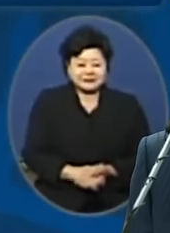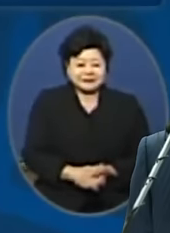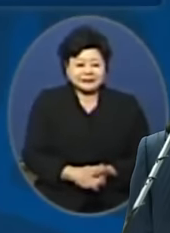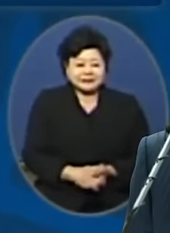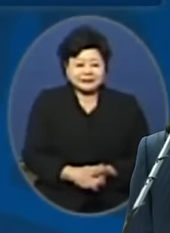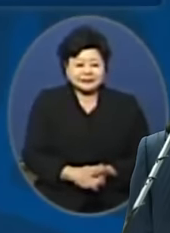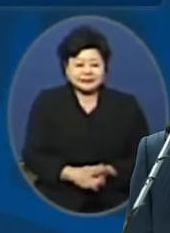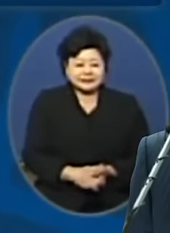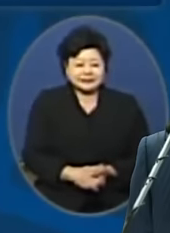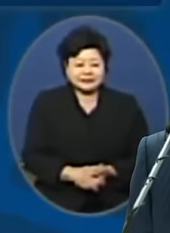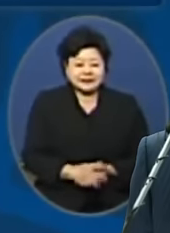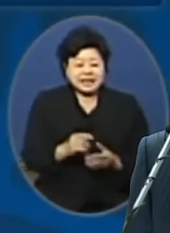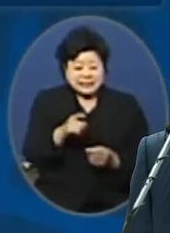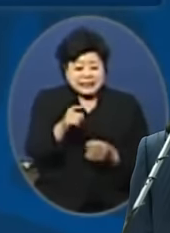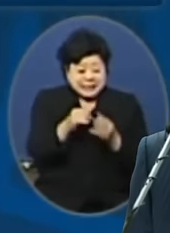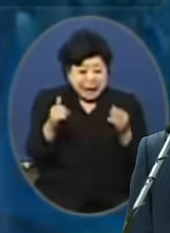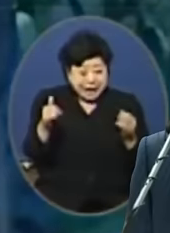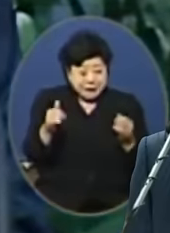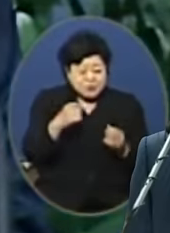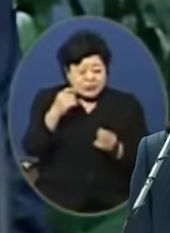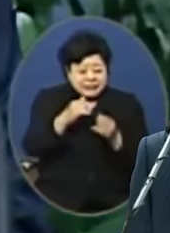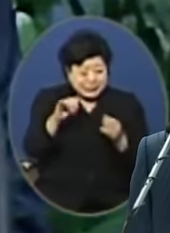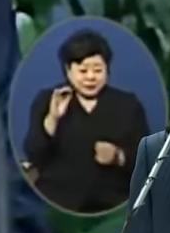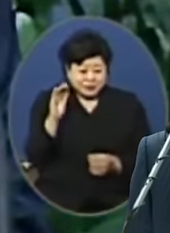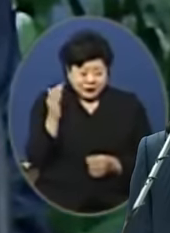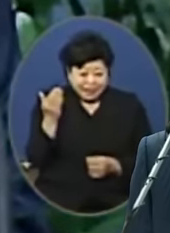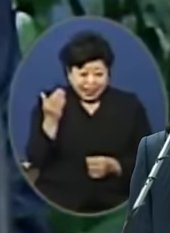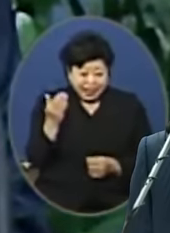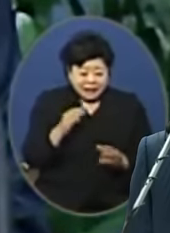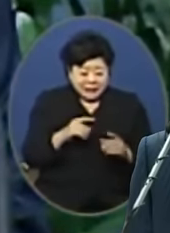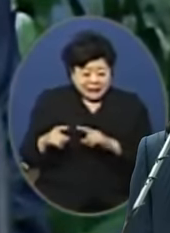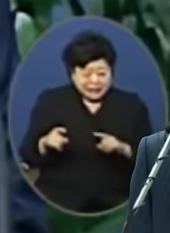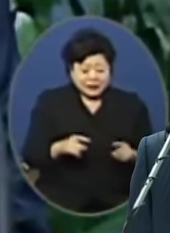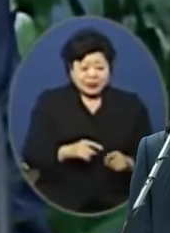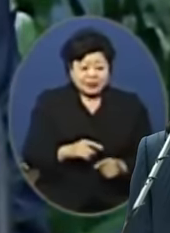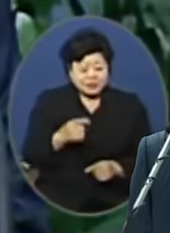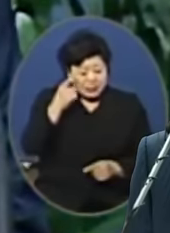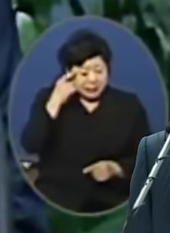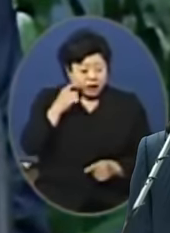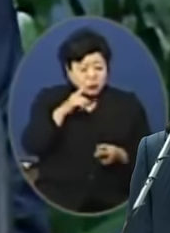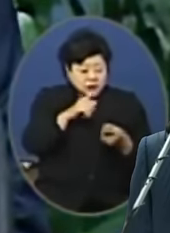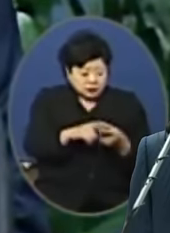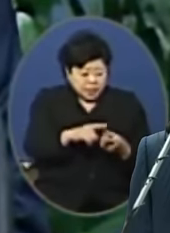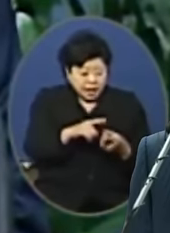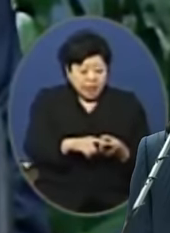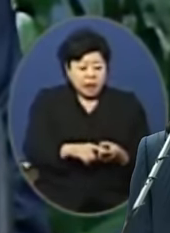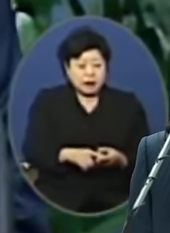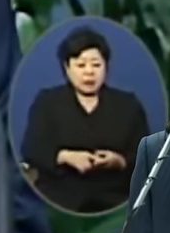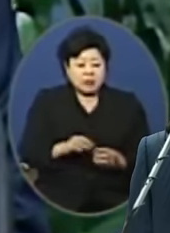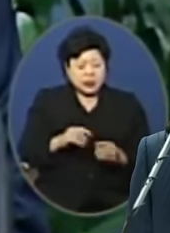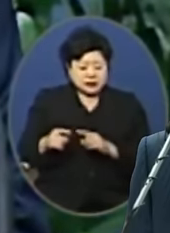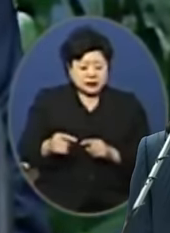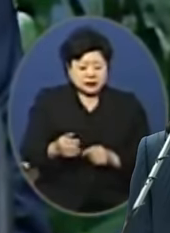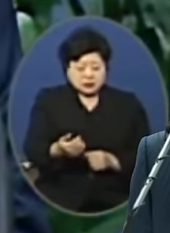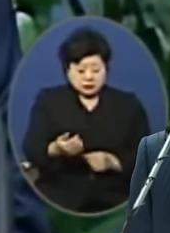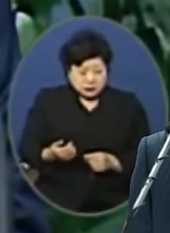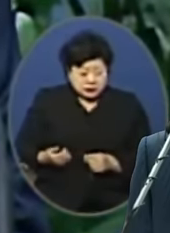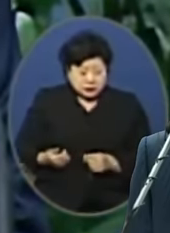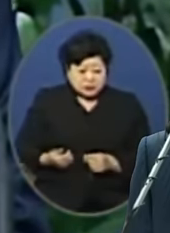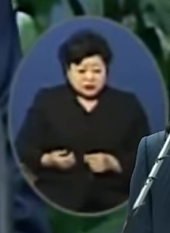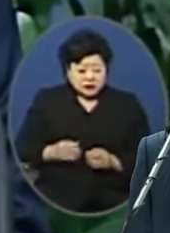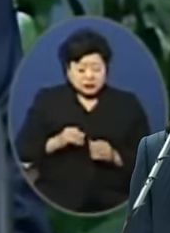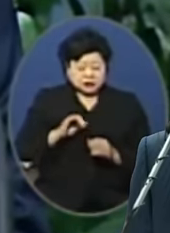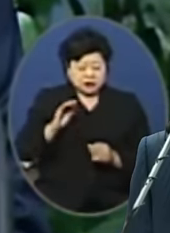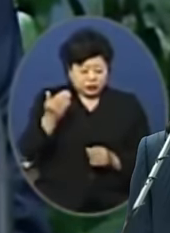말하면 이 사람이 훌륭한 정치가가 될 것이라고 생각을 하고 정치가가 되기 전에 너는